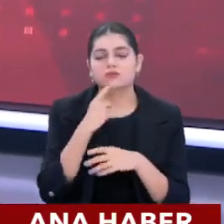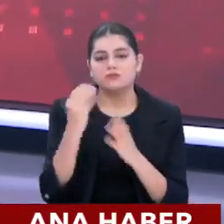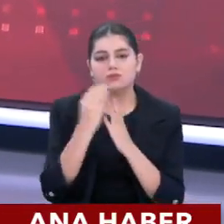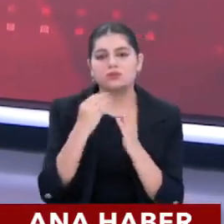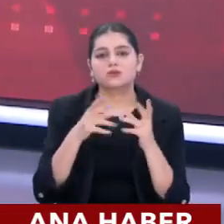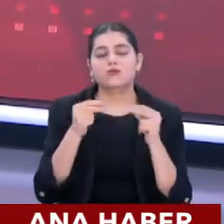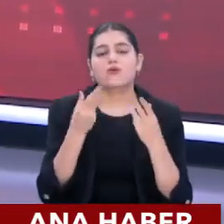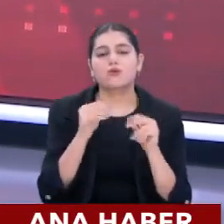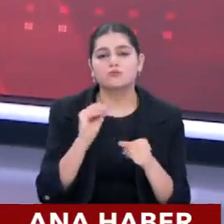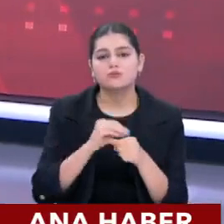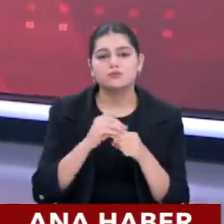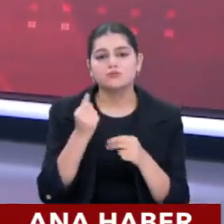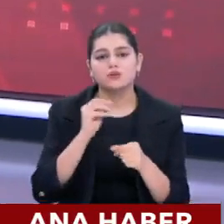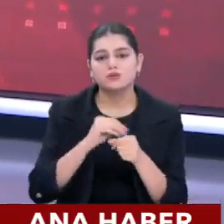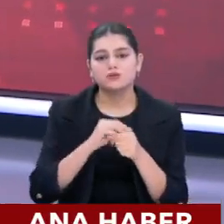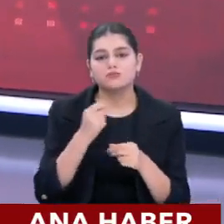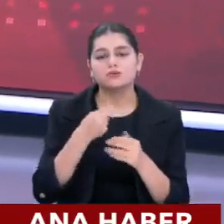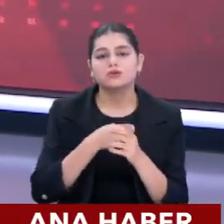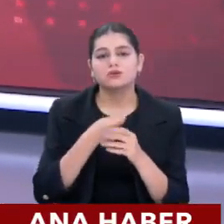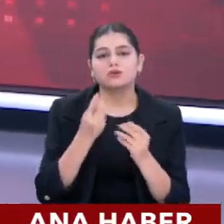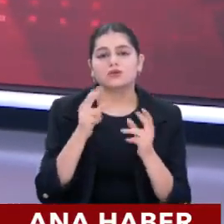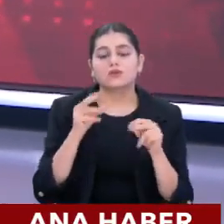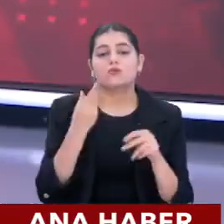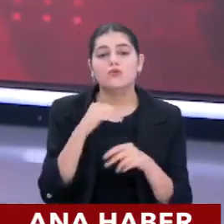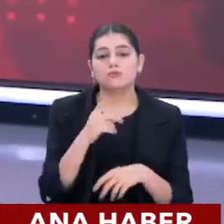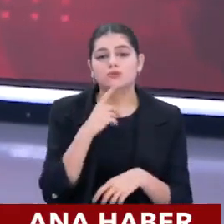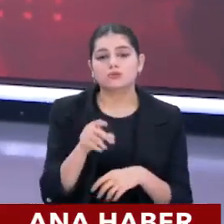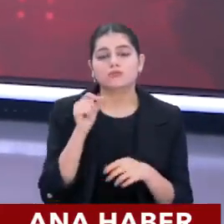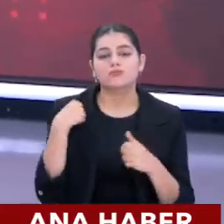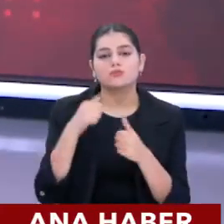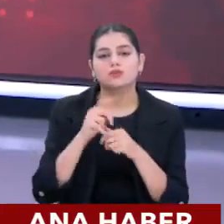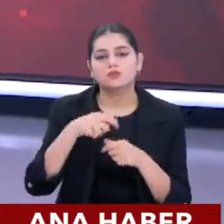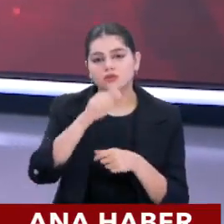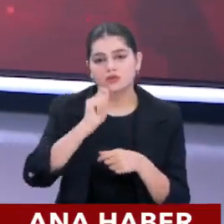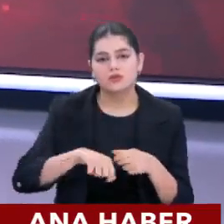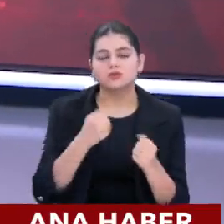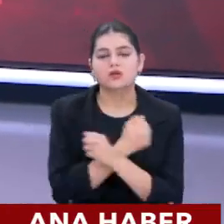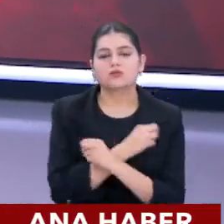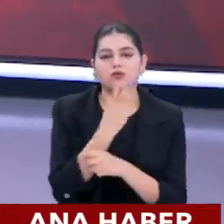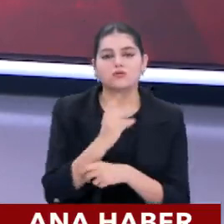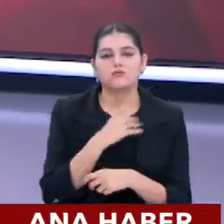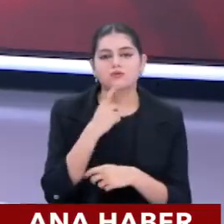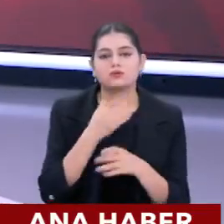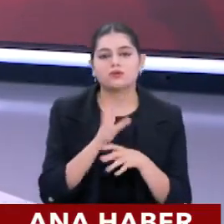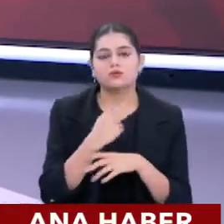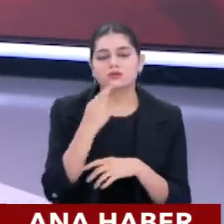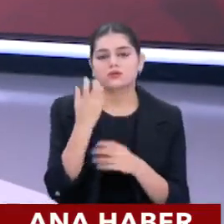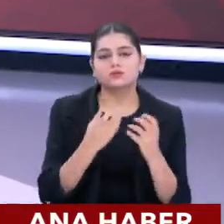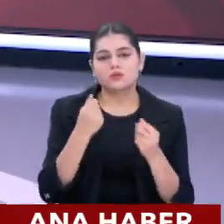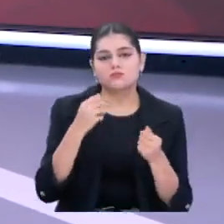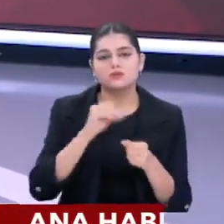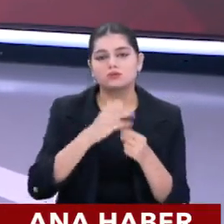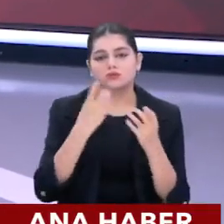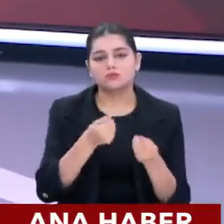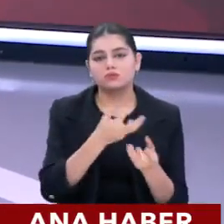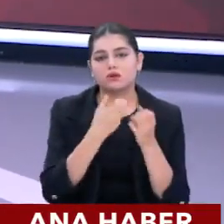denkleştiremediğinde ve bütçesi de bu pahalılığa yetmeyince Bu kez kredi kartına sarılıyor yani sıcak oraya sıcak